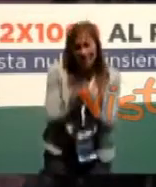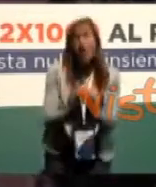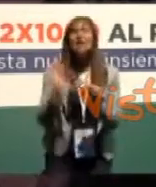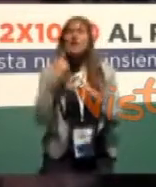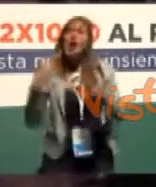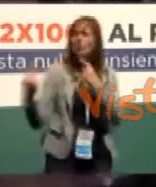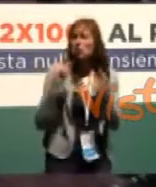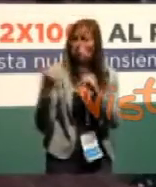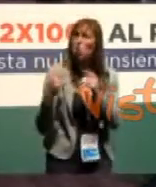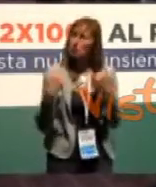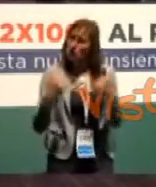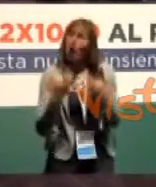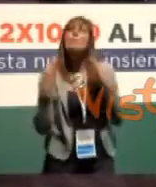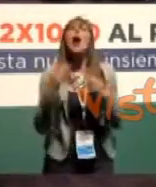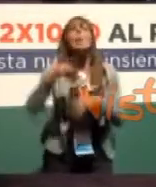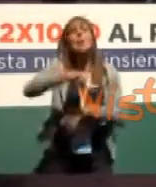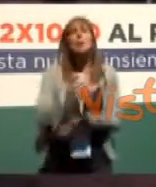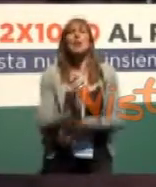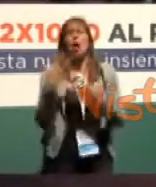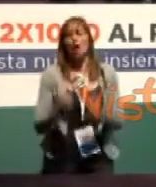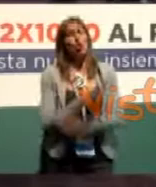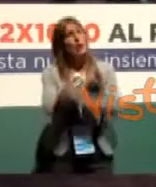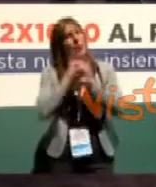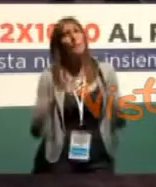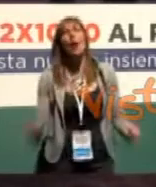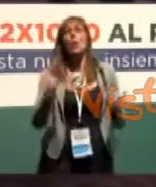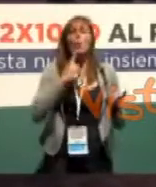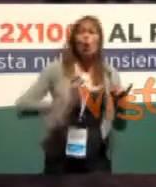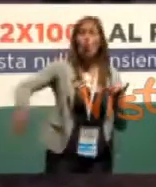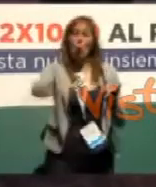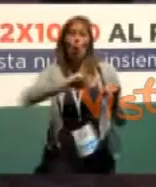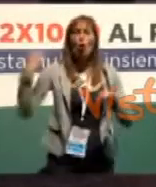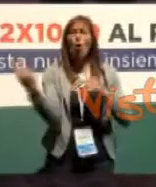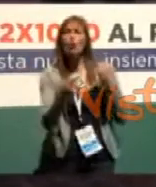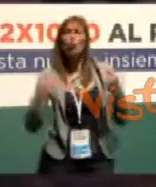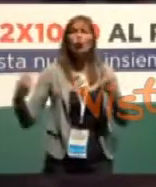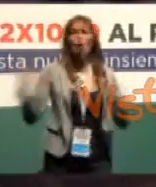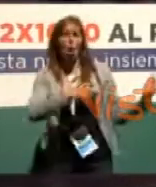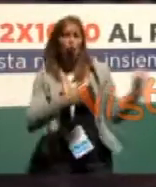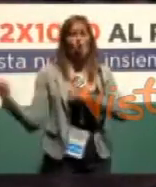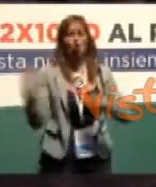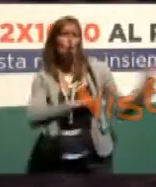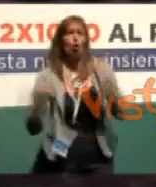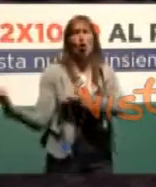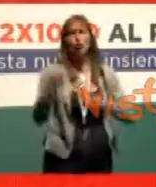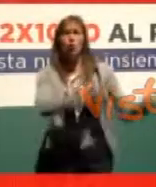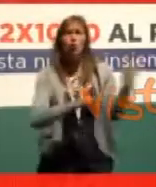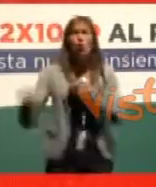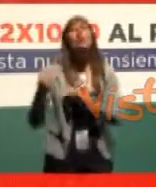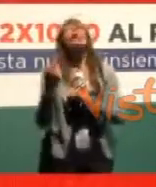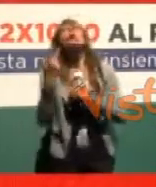discute. Ma il PD che non può accettare di essere un luogo nel quale tutti sparano contro il quartier generale pensando di avere